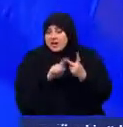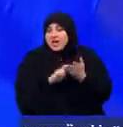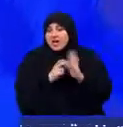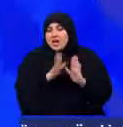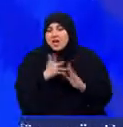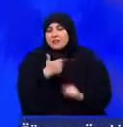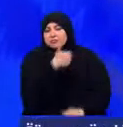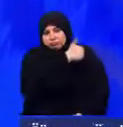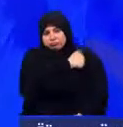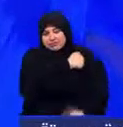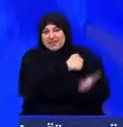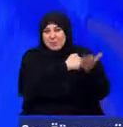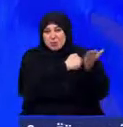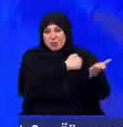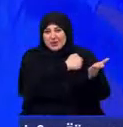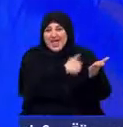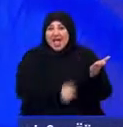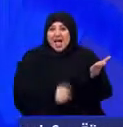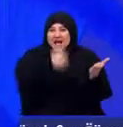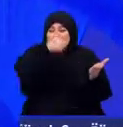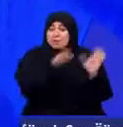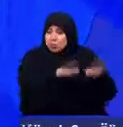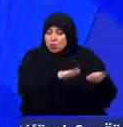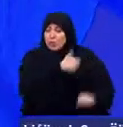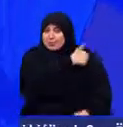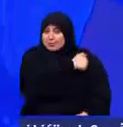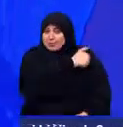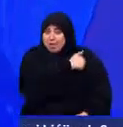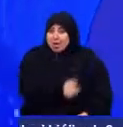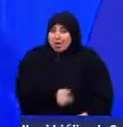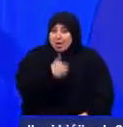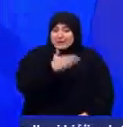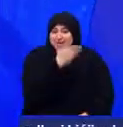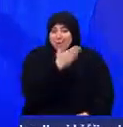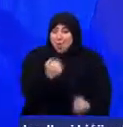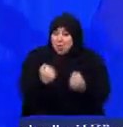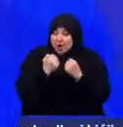هي اللقاحات، وهي موجودة الآن.